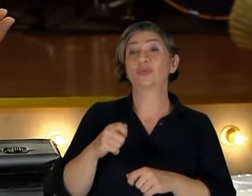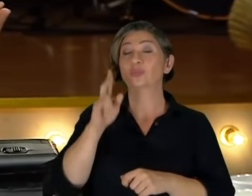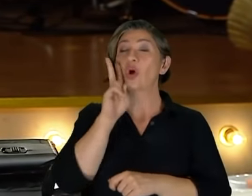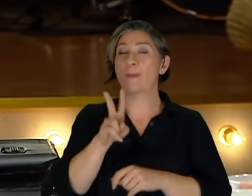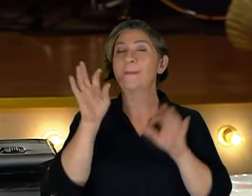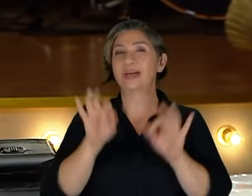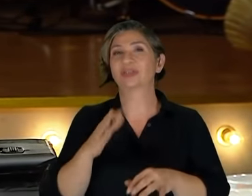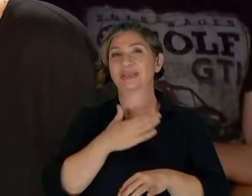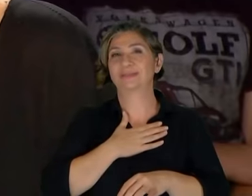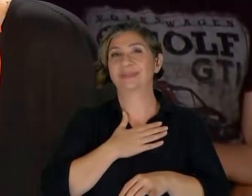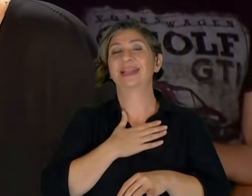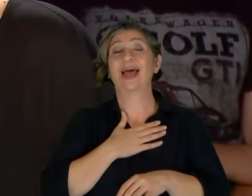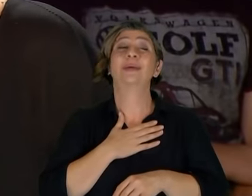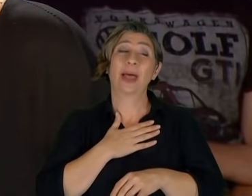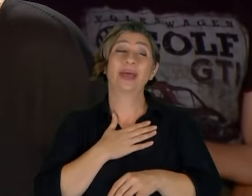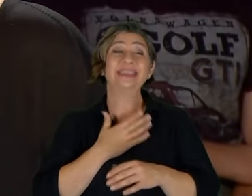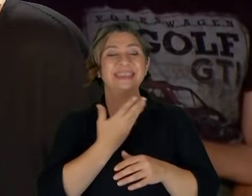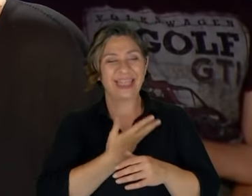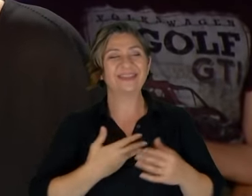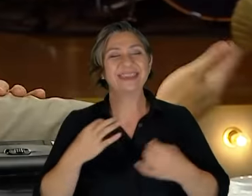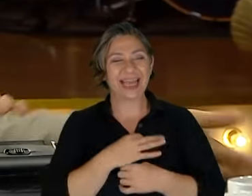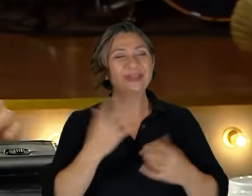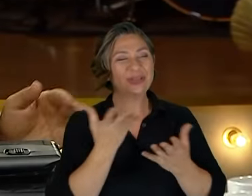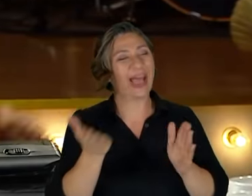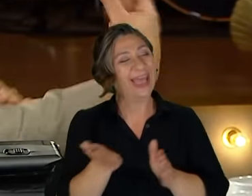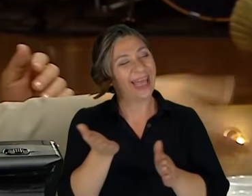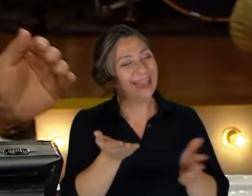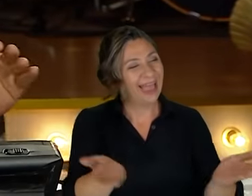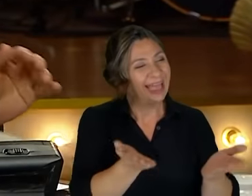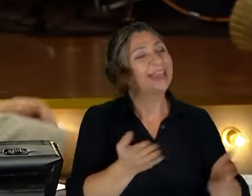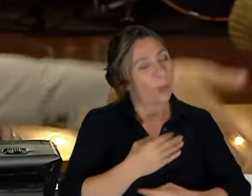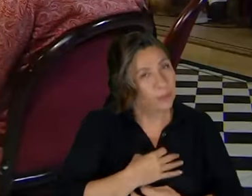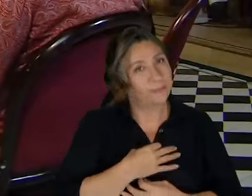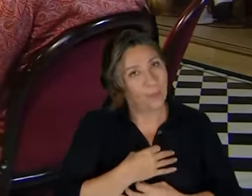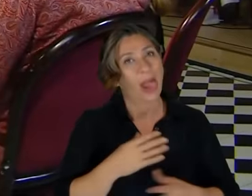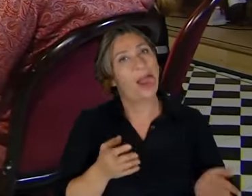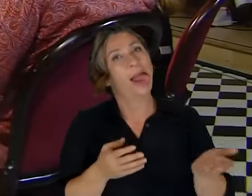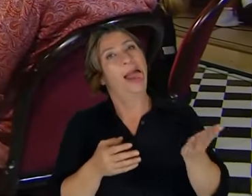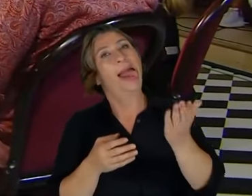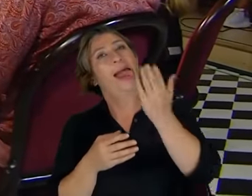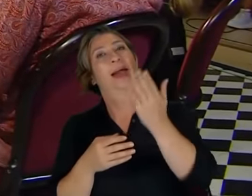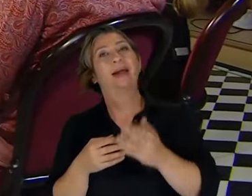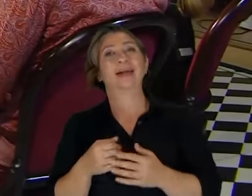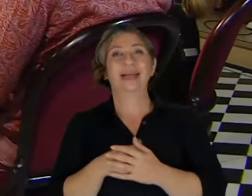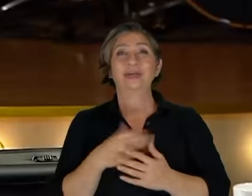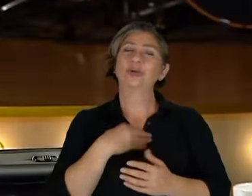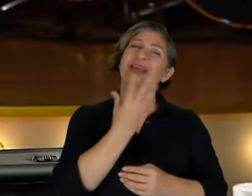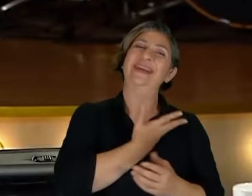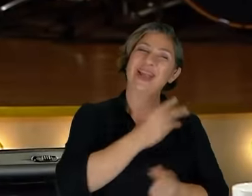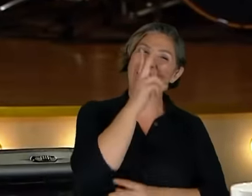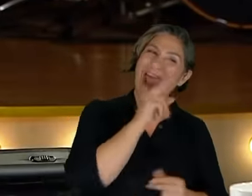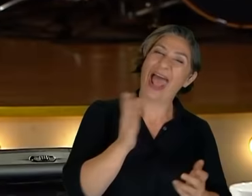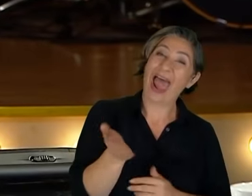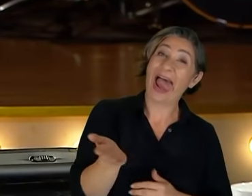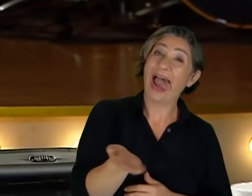artık görüyorum mesela. Bence de. Tabii tabii saygı sevgi sana bol bol yürü git hani anlatabildim mi? Hani, hadi bak. Ah çok seviyoruz çok